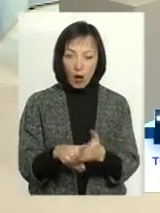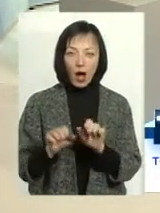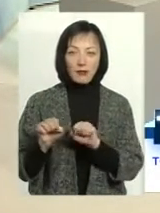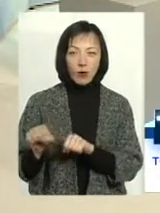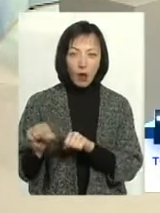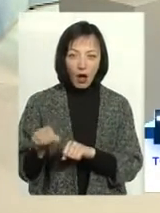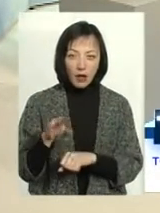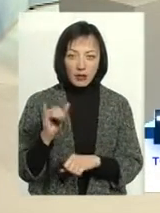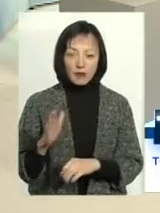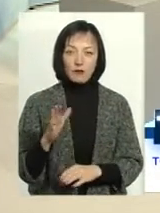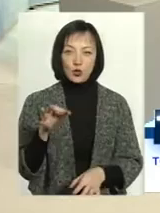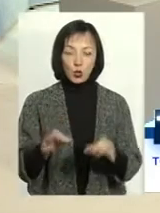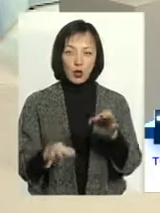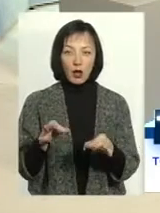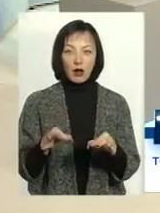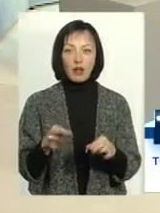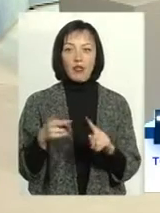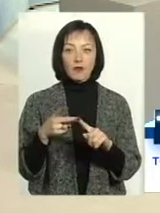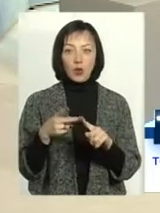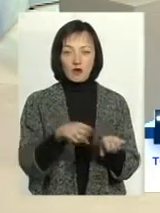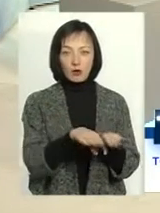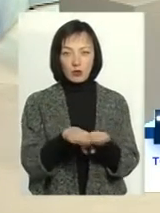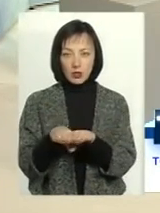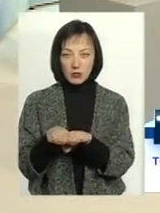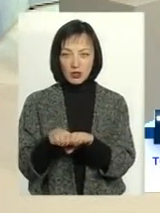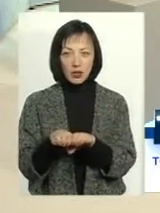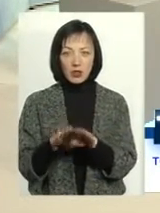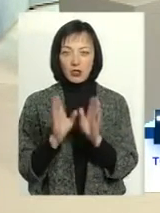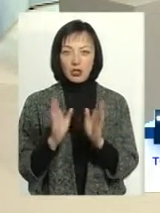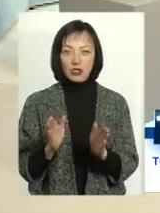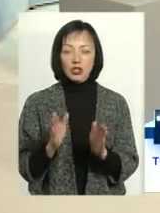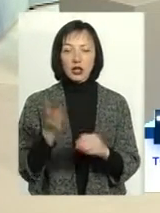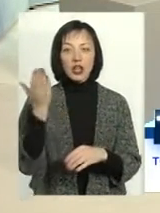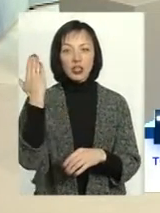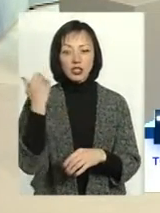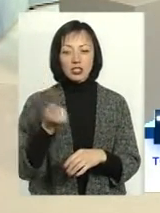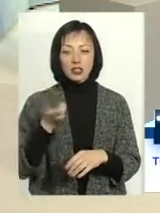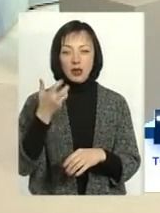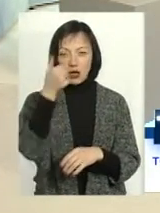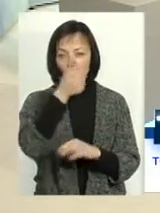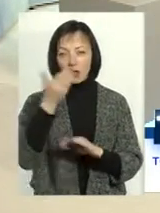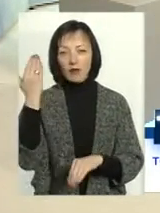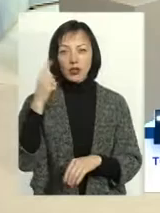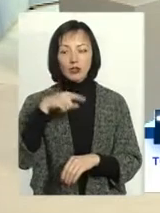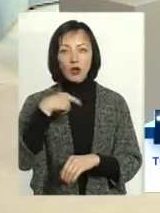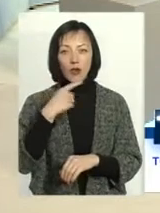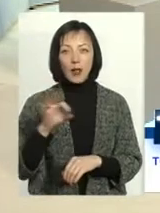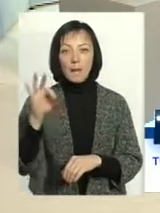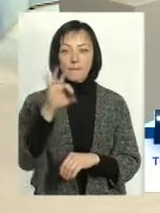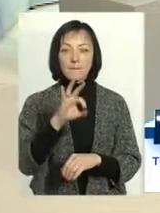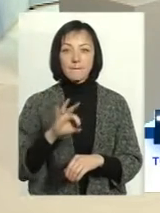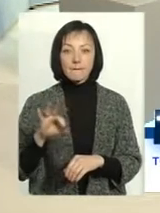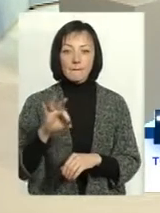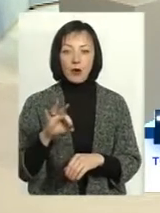адвокатів в судах на вторинному рівні, по суті, не лише, от, як ми раніше кілька років тому говорили про